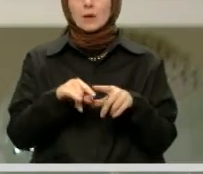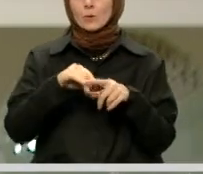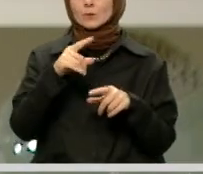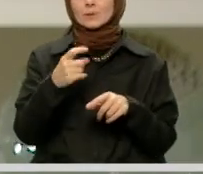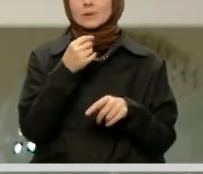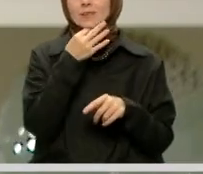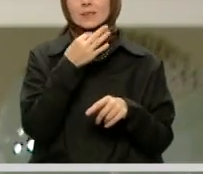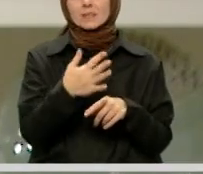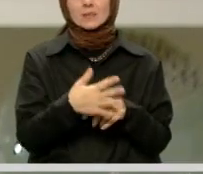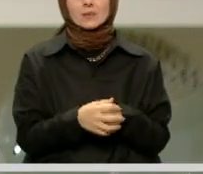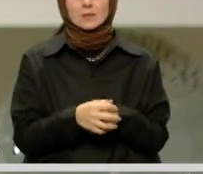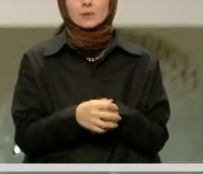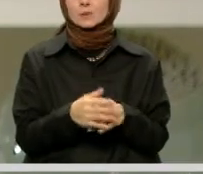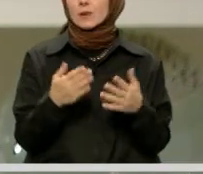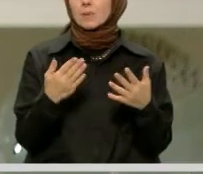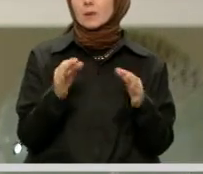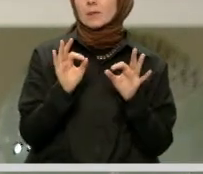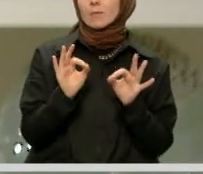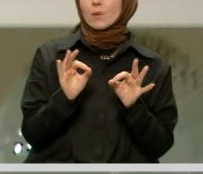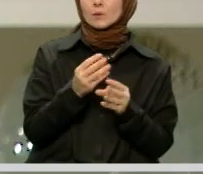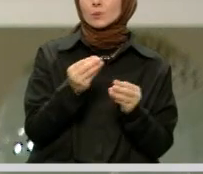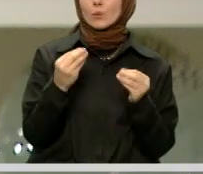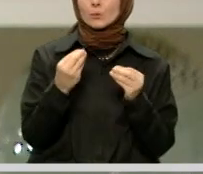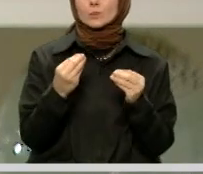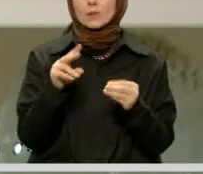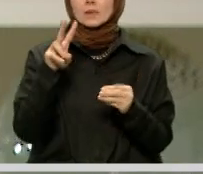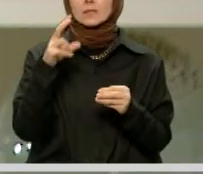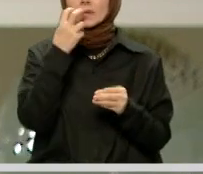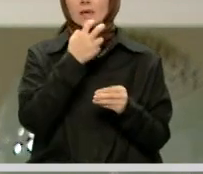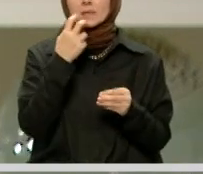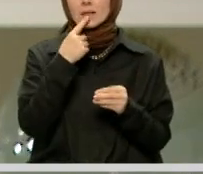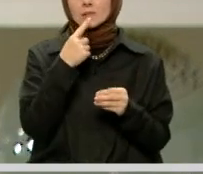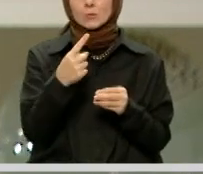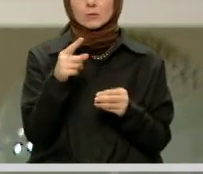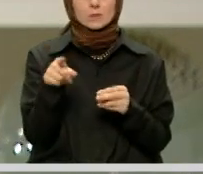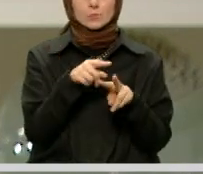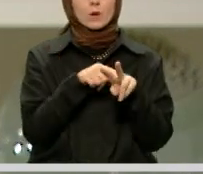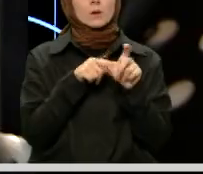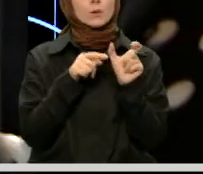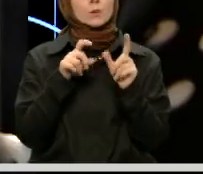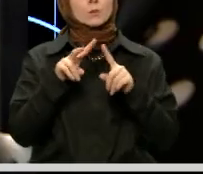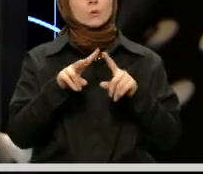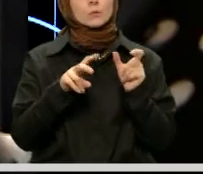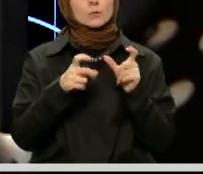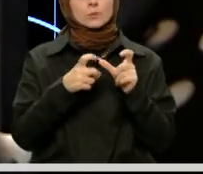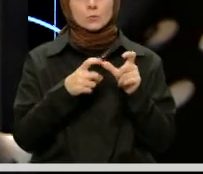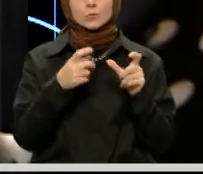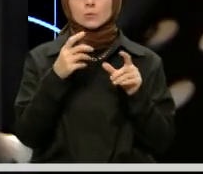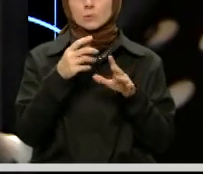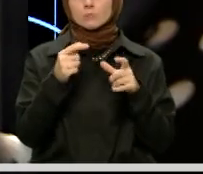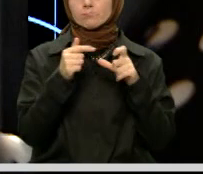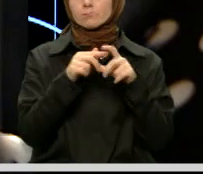Teşekkür ediyoruz biz de. Peki böyle çok güzel iki eser dedim. Yunus Emre Güfteleri'ydi sanırım, evet. Değil mi? Yani Yunus